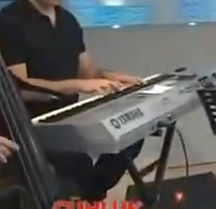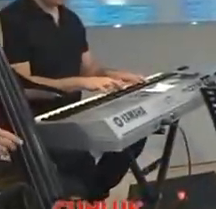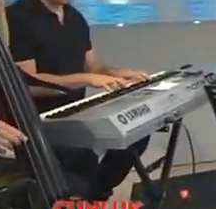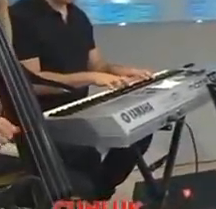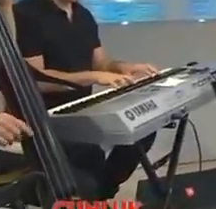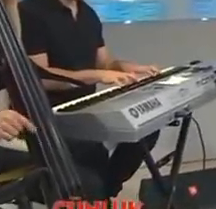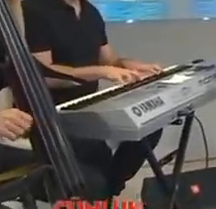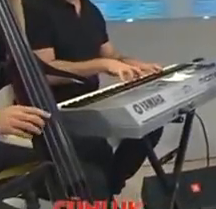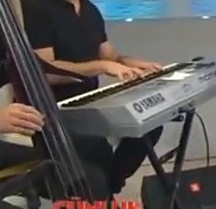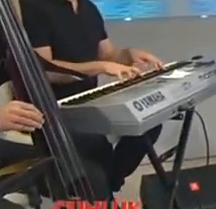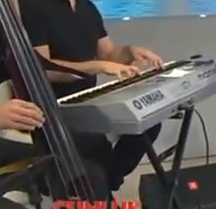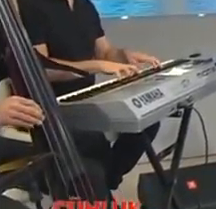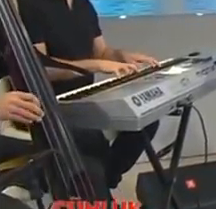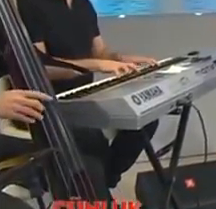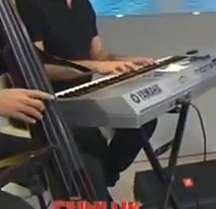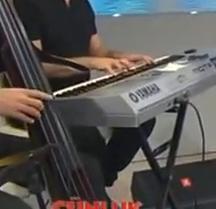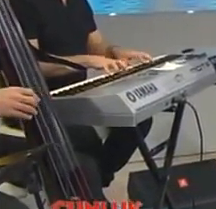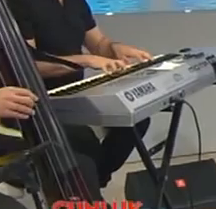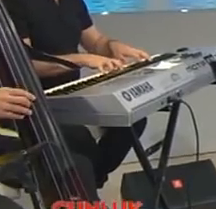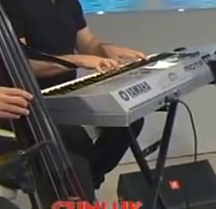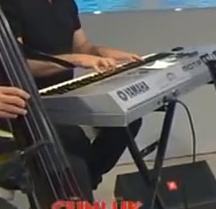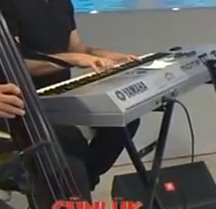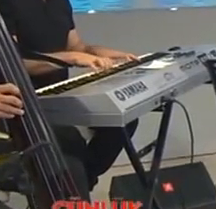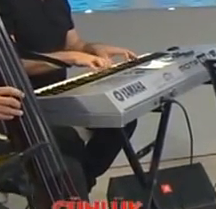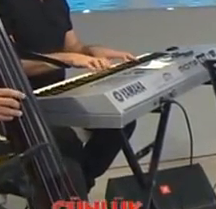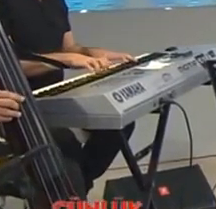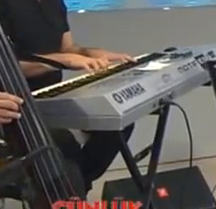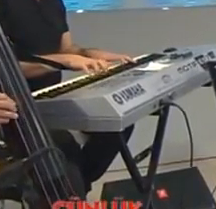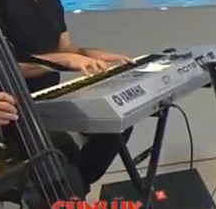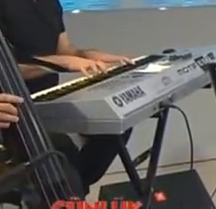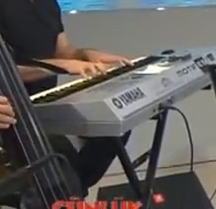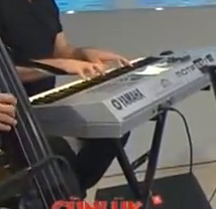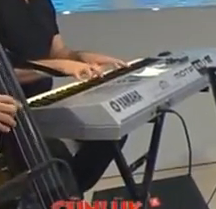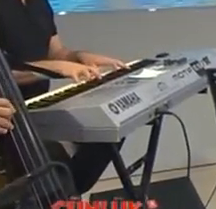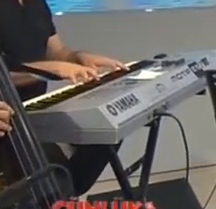Dünyada sevilmiş ve seven nafile bekler.